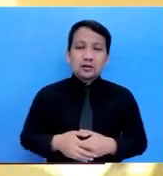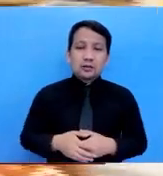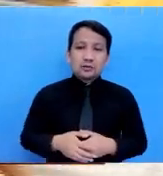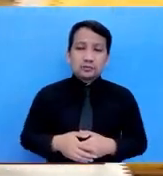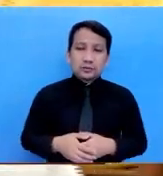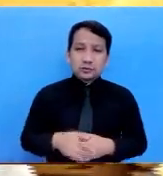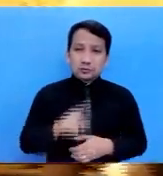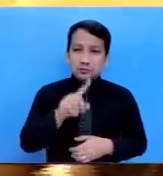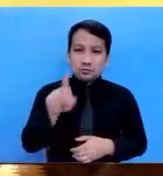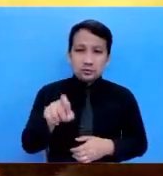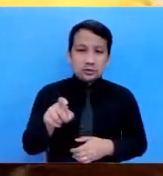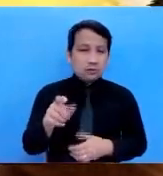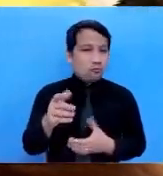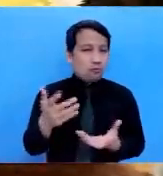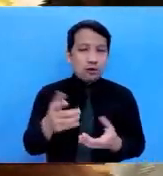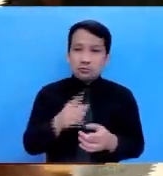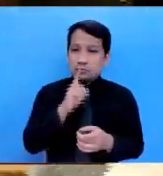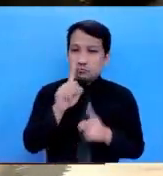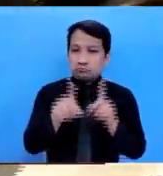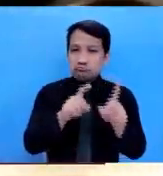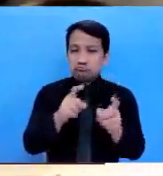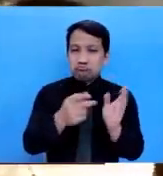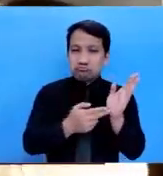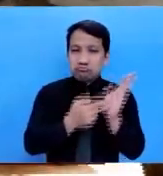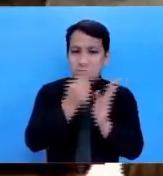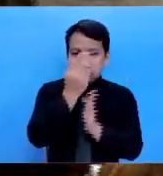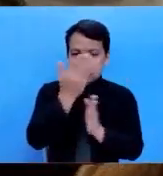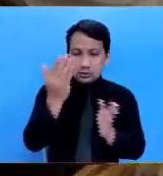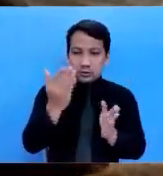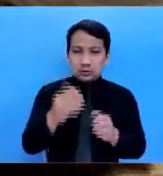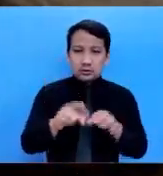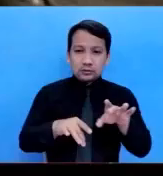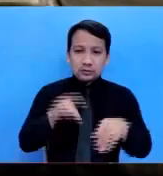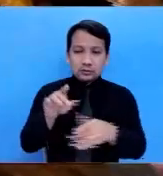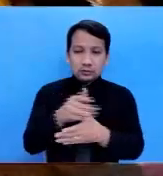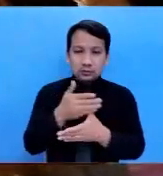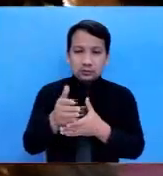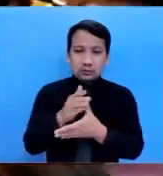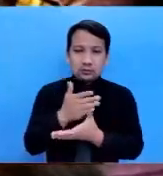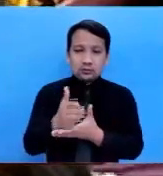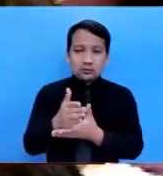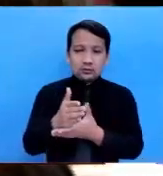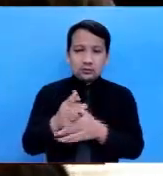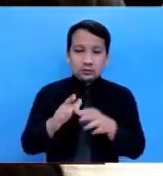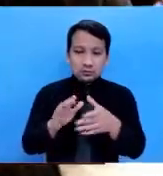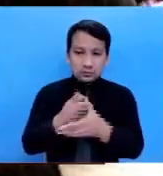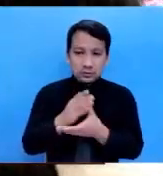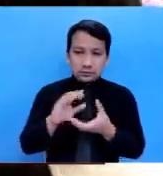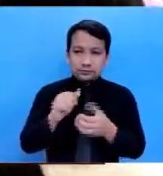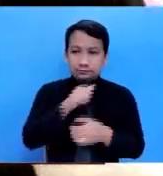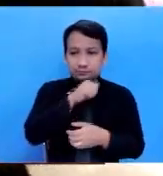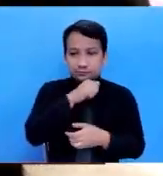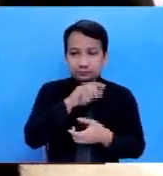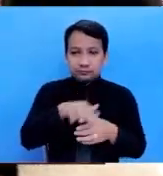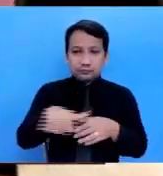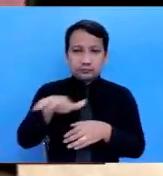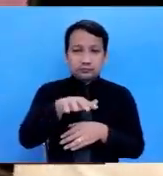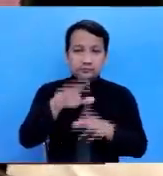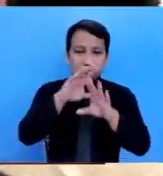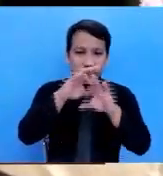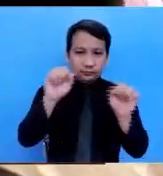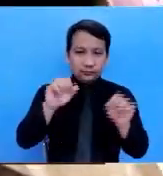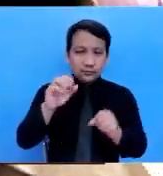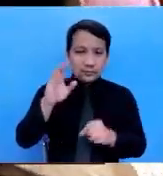unquestionable. At bilang pagkilala, nag-ambagan ang mga naging kaklase ni Noynoy sa Ateneo para sa President Benigno